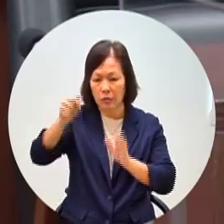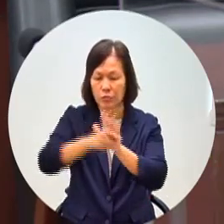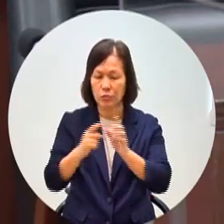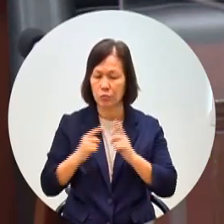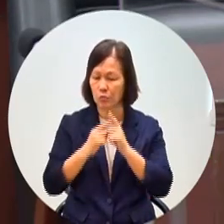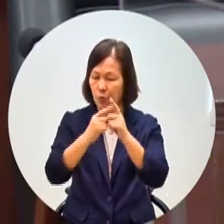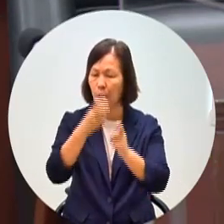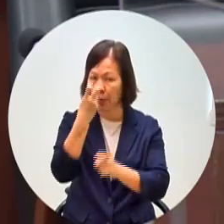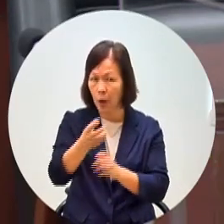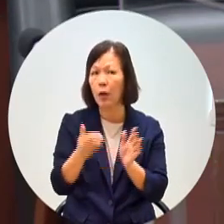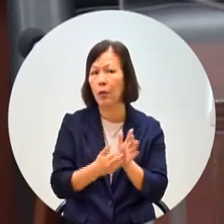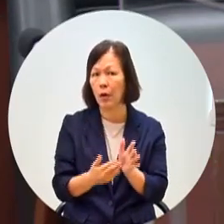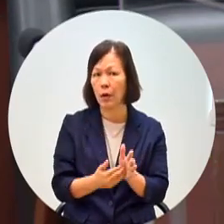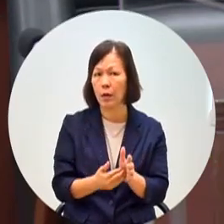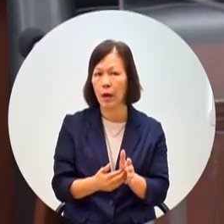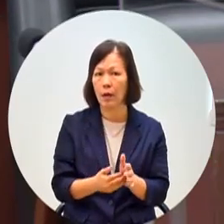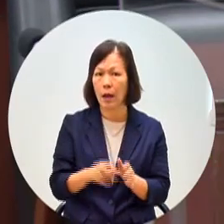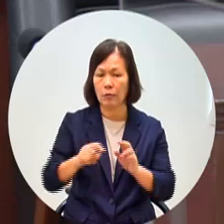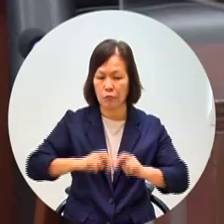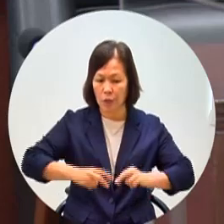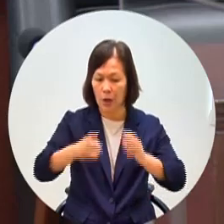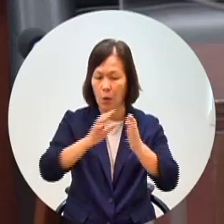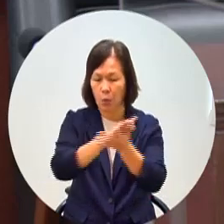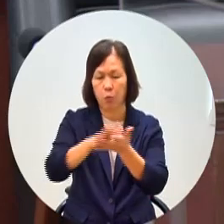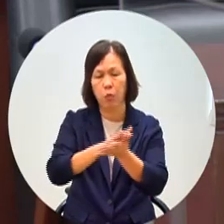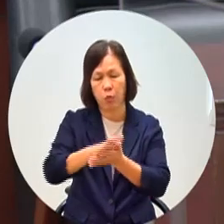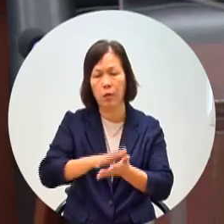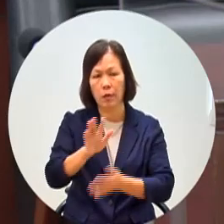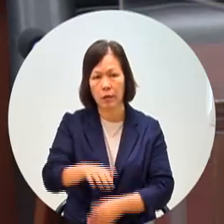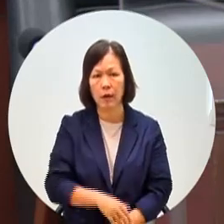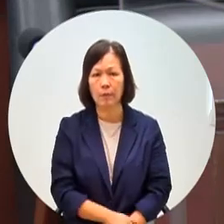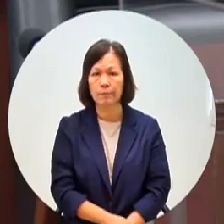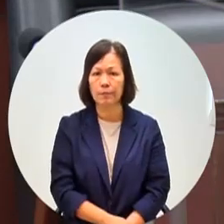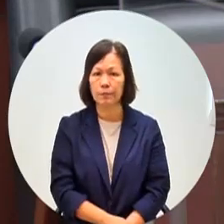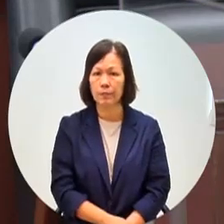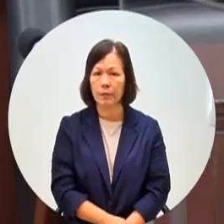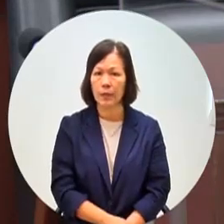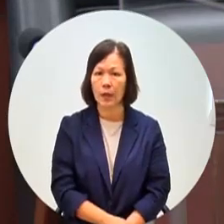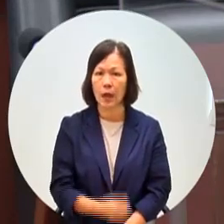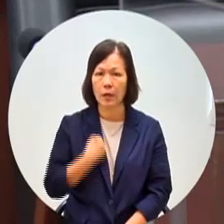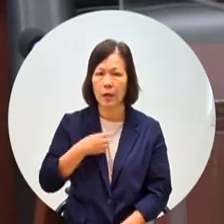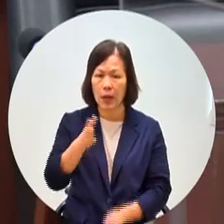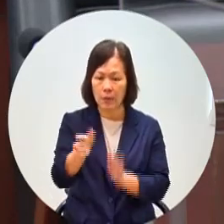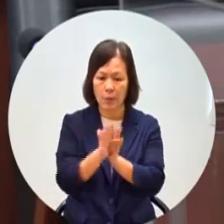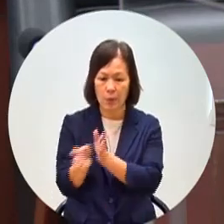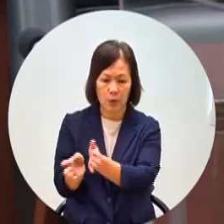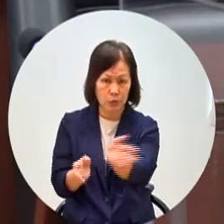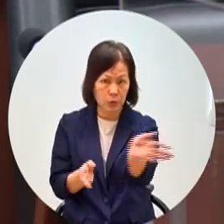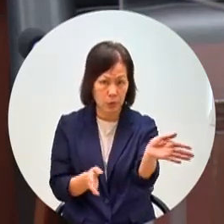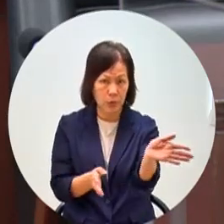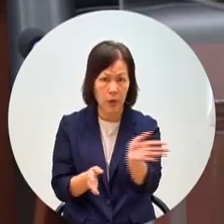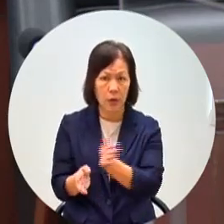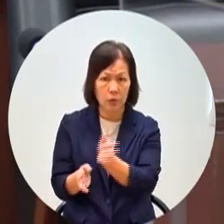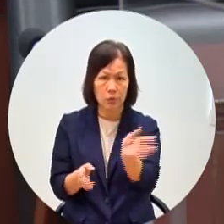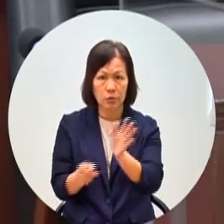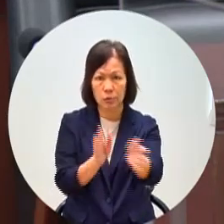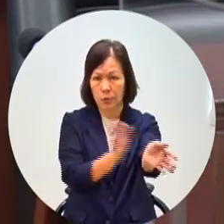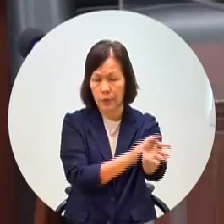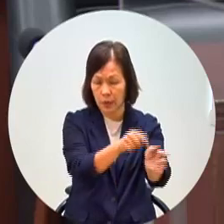过，吓得一团乱。你看一下左转道，你看左边那个照